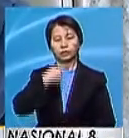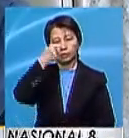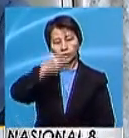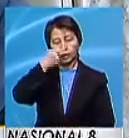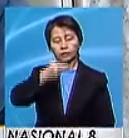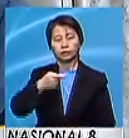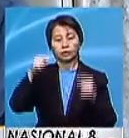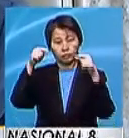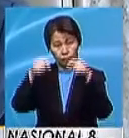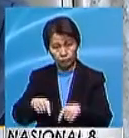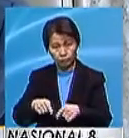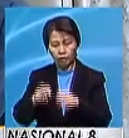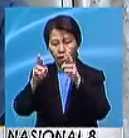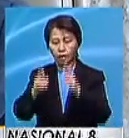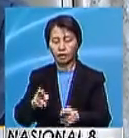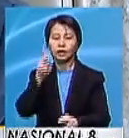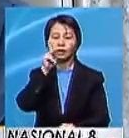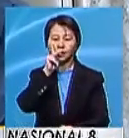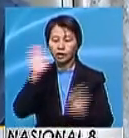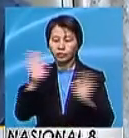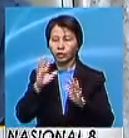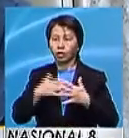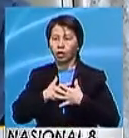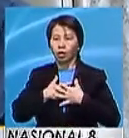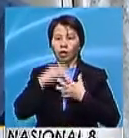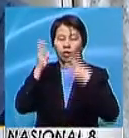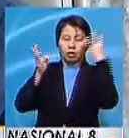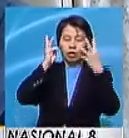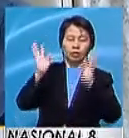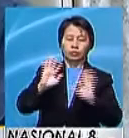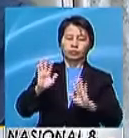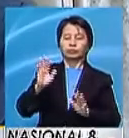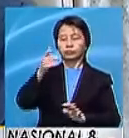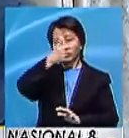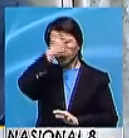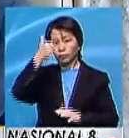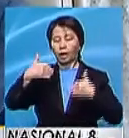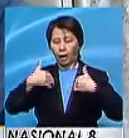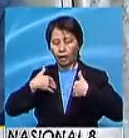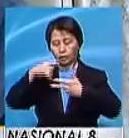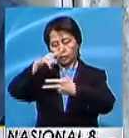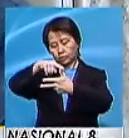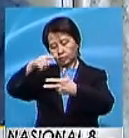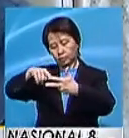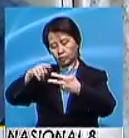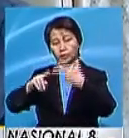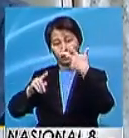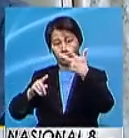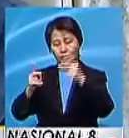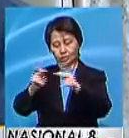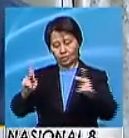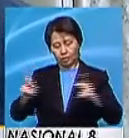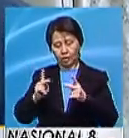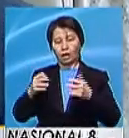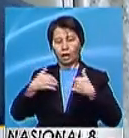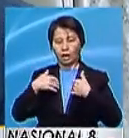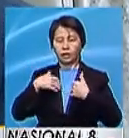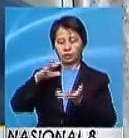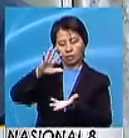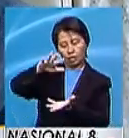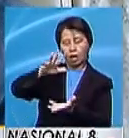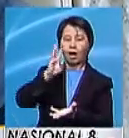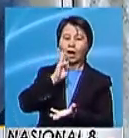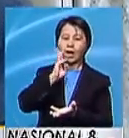sini rakyat negeri Kedah jangan panik kerana kita mempunyai empangan yang masih lagi mempunyai kapasiti air